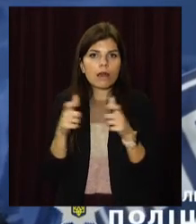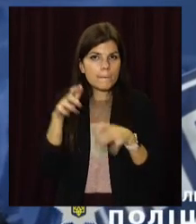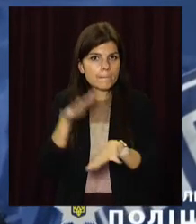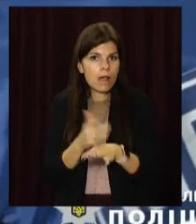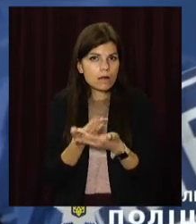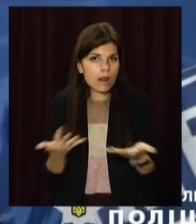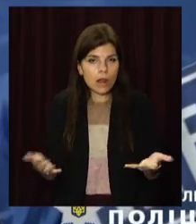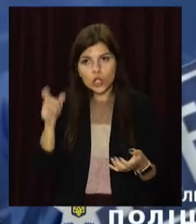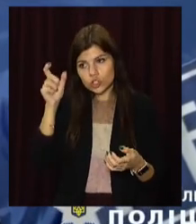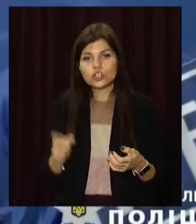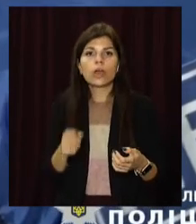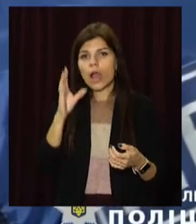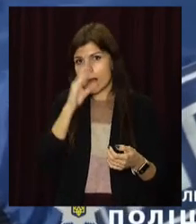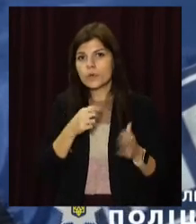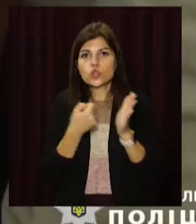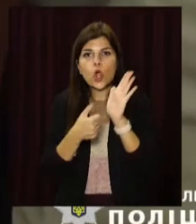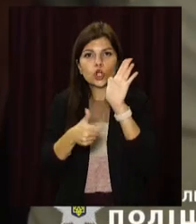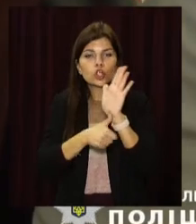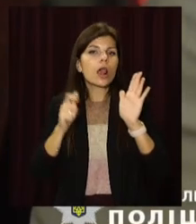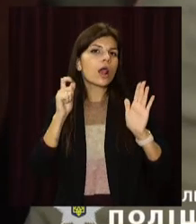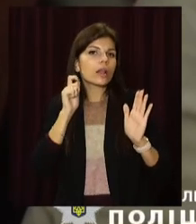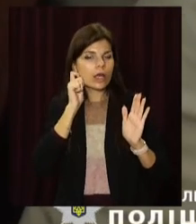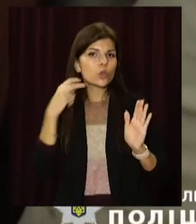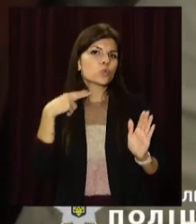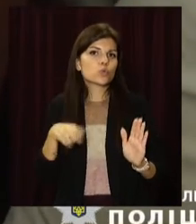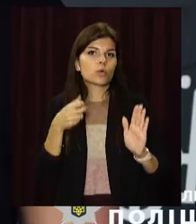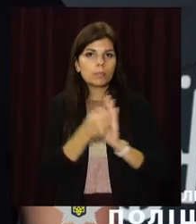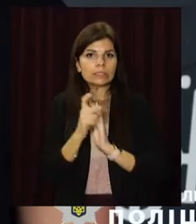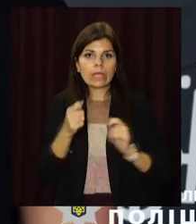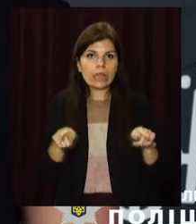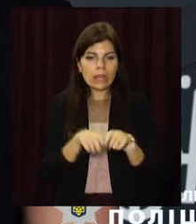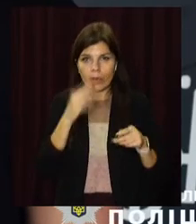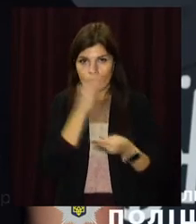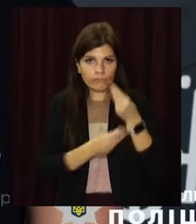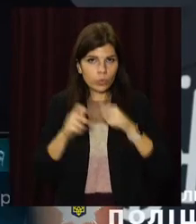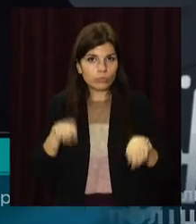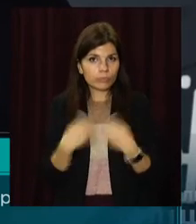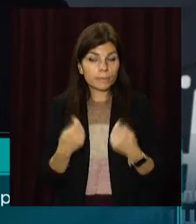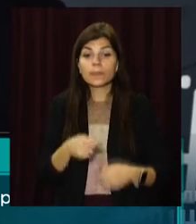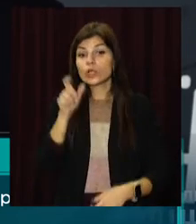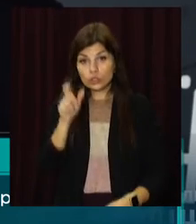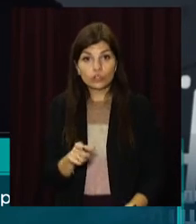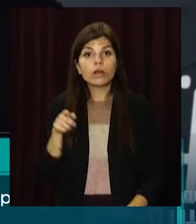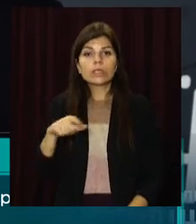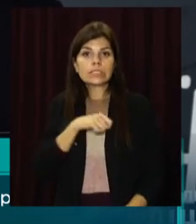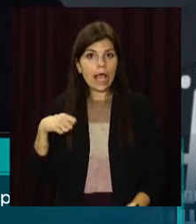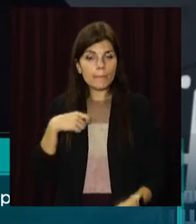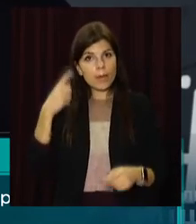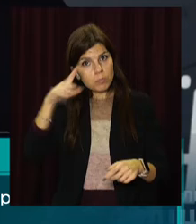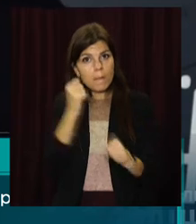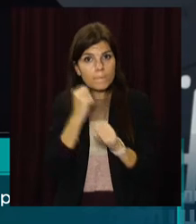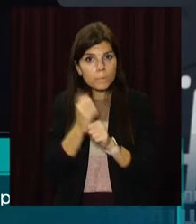карток. Зловмиснику загрожує до 6 років ув'язнення. Зловмисник самотужки розробив застосунок для